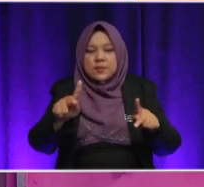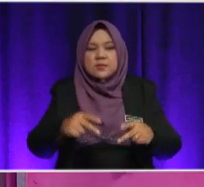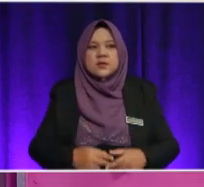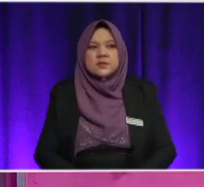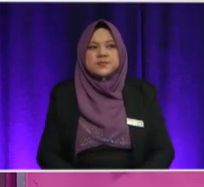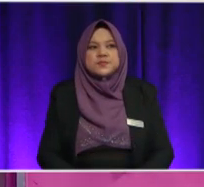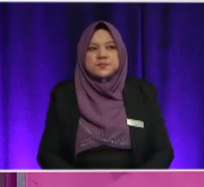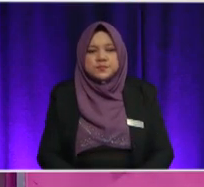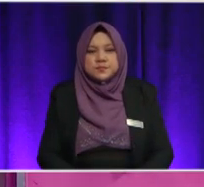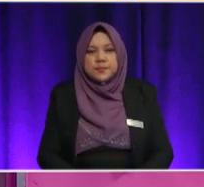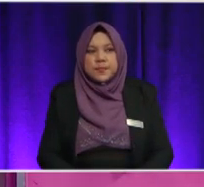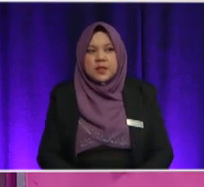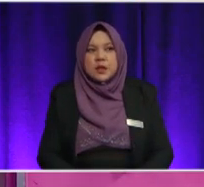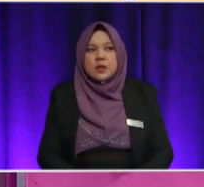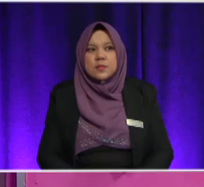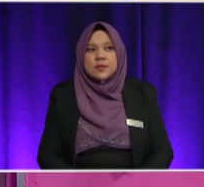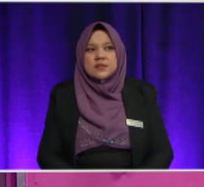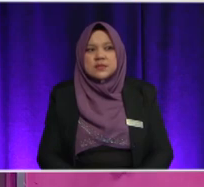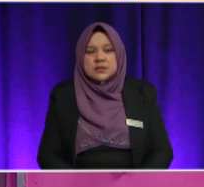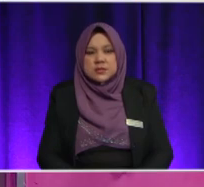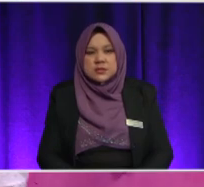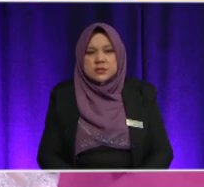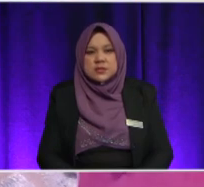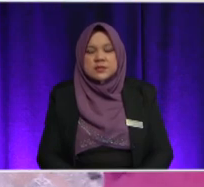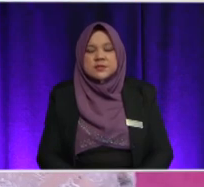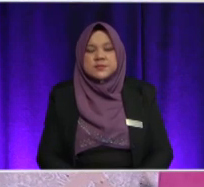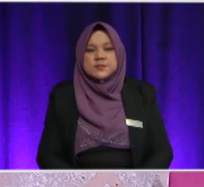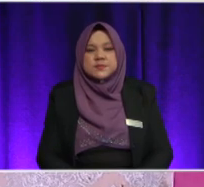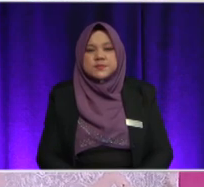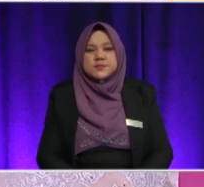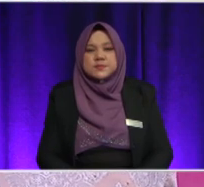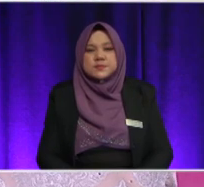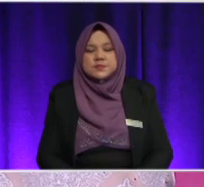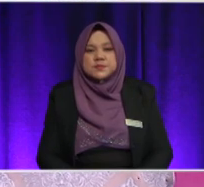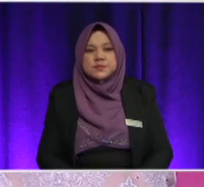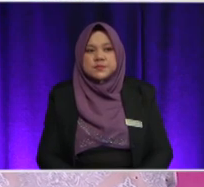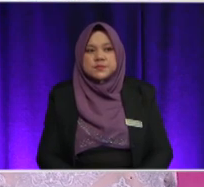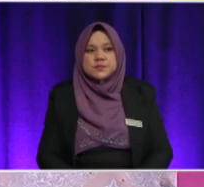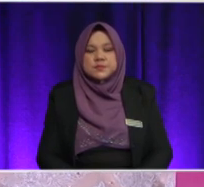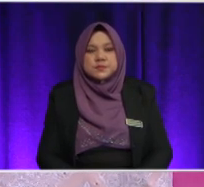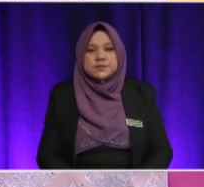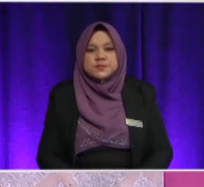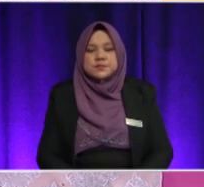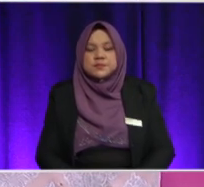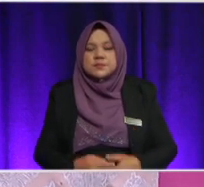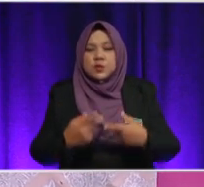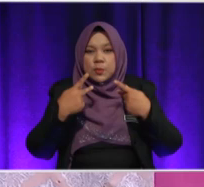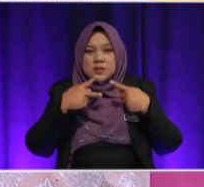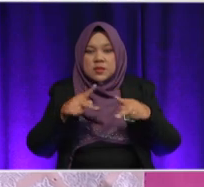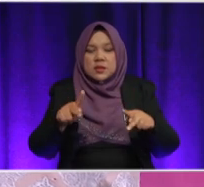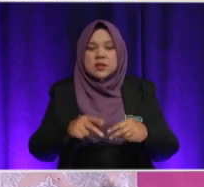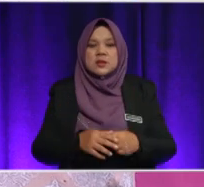adalah perubahan komplementery menteri jadi apabila perubahan